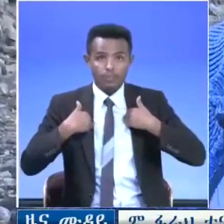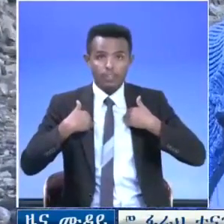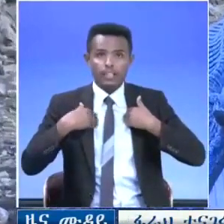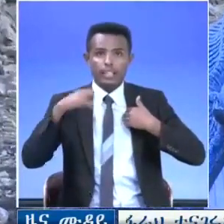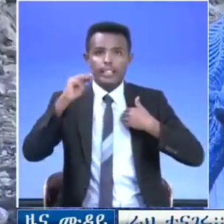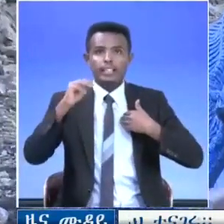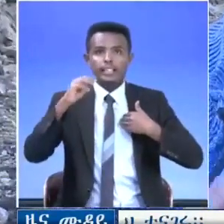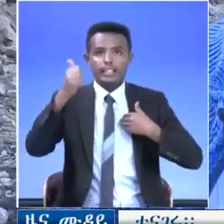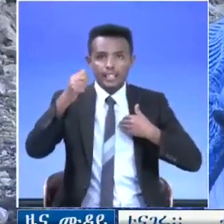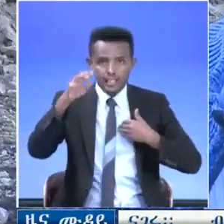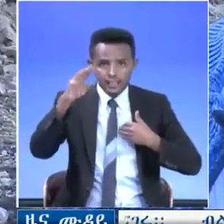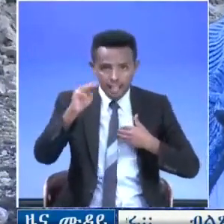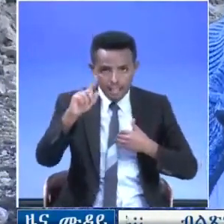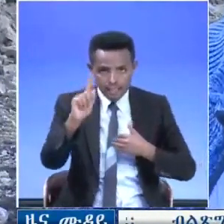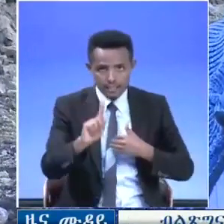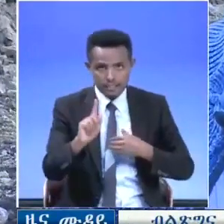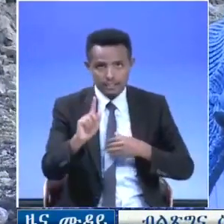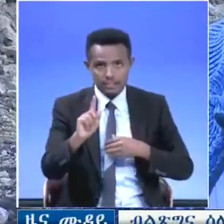የእጣን